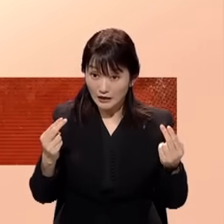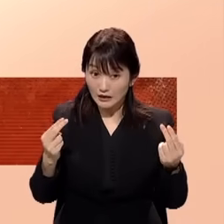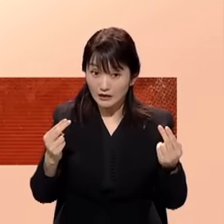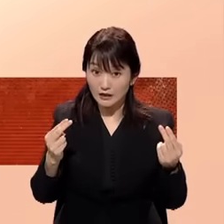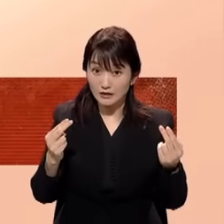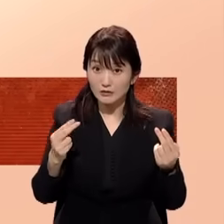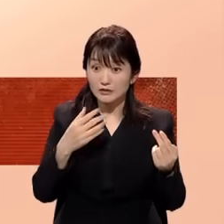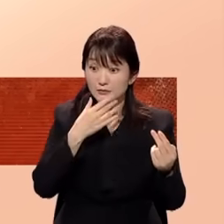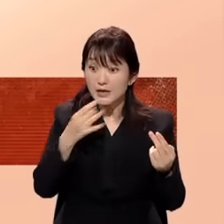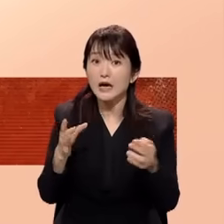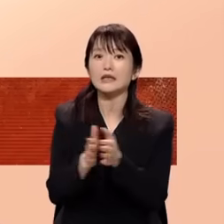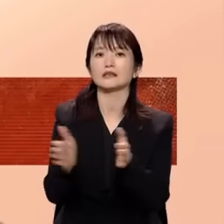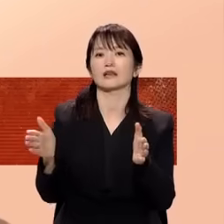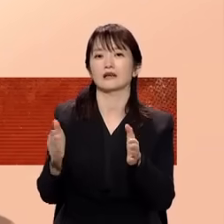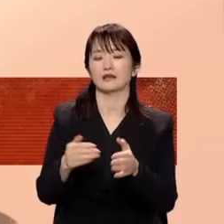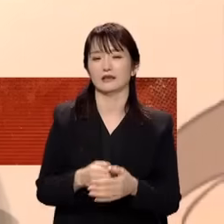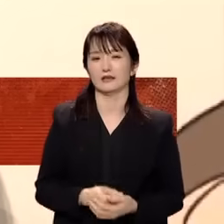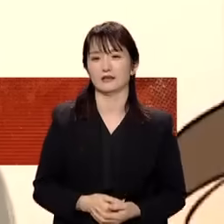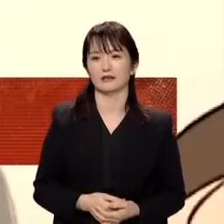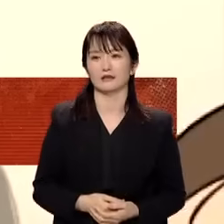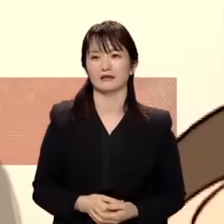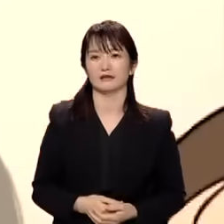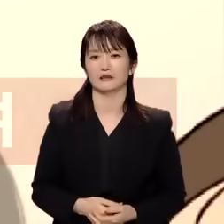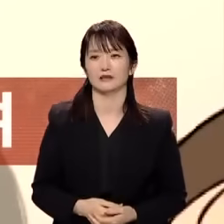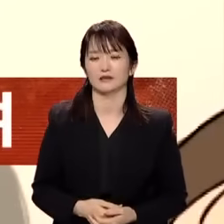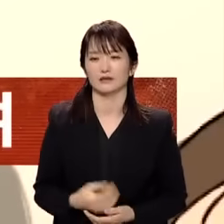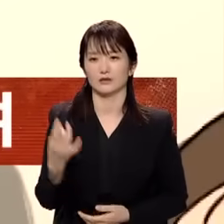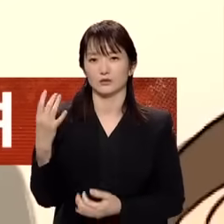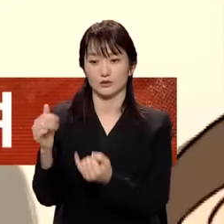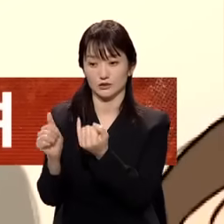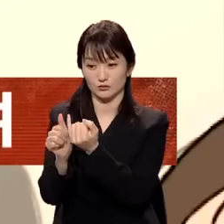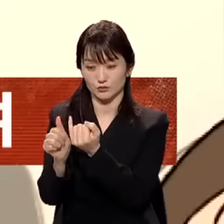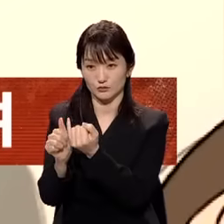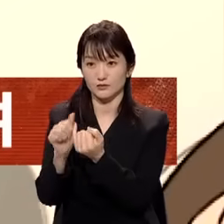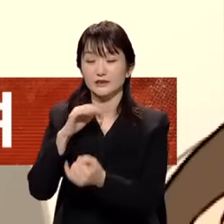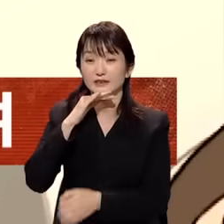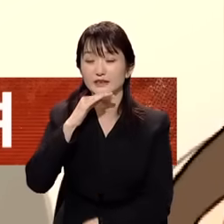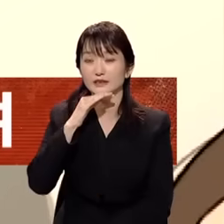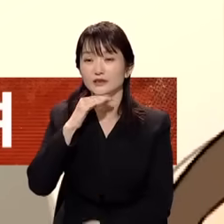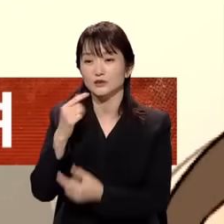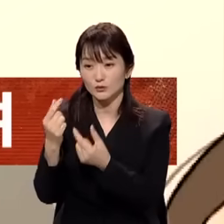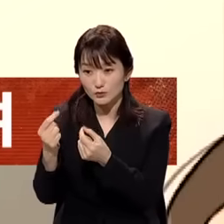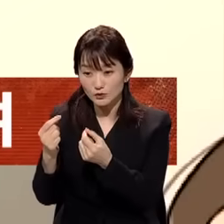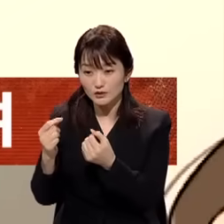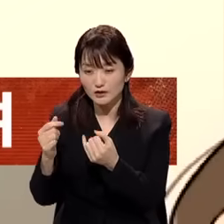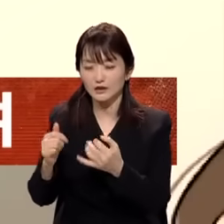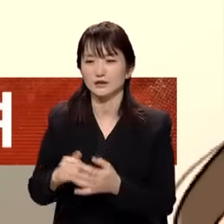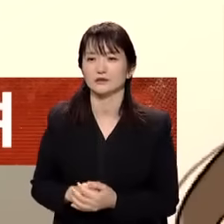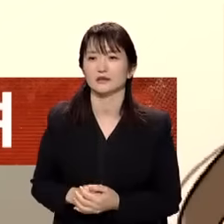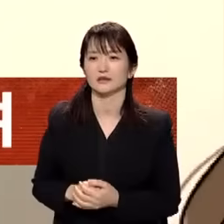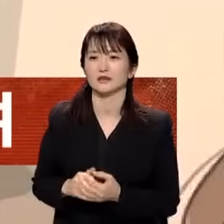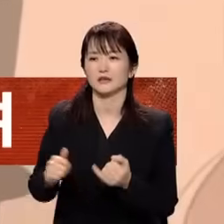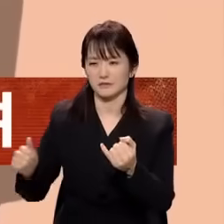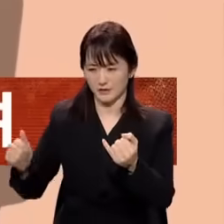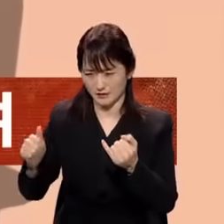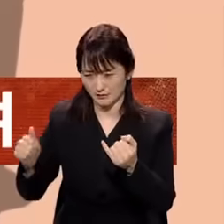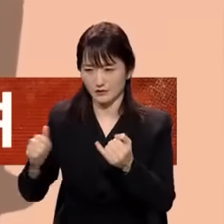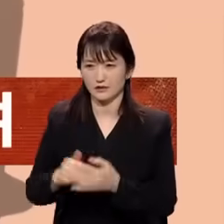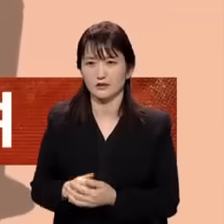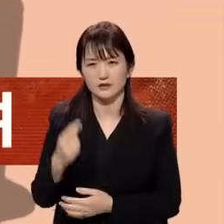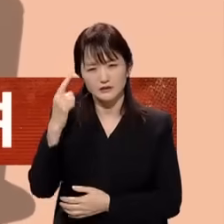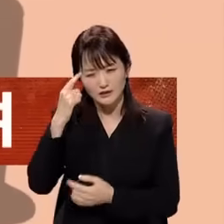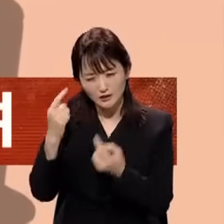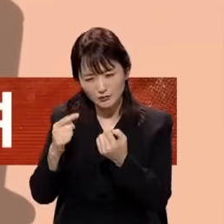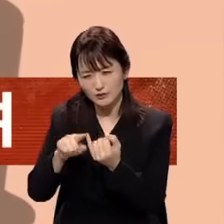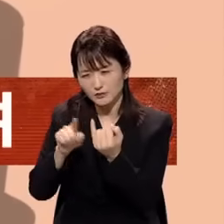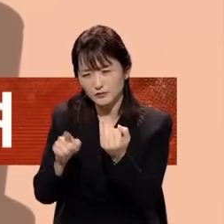불행이 시작이 되죠. 그래서 이제 원래 이 부부 같은 경우는 동갑내기 맞벌이었는데 임신이 예상보다 일찍 됐고 임신 초기